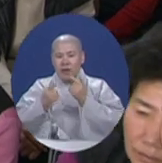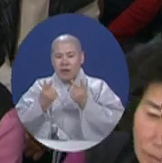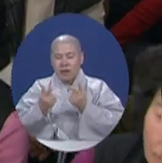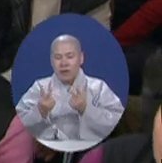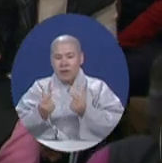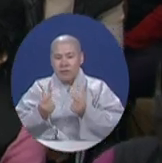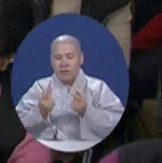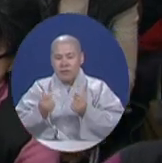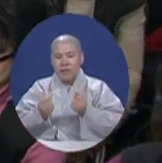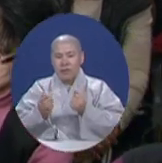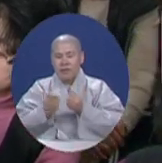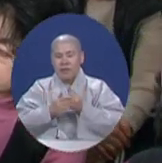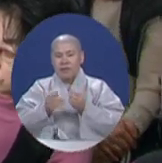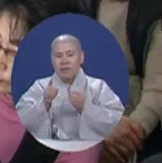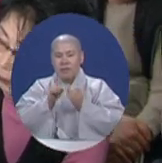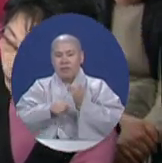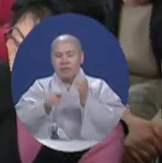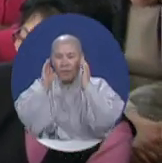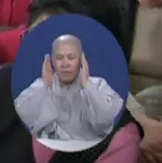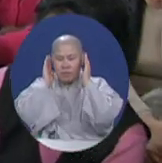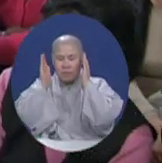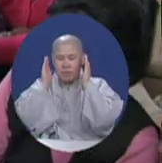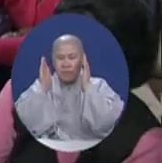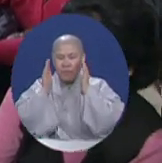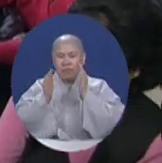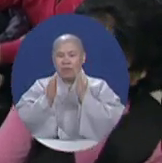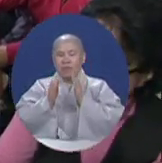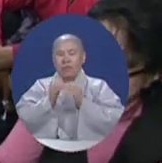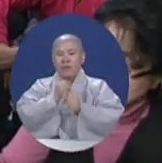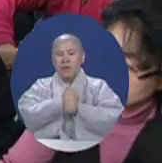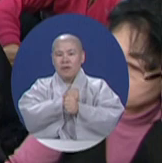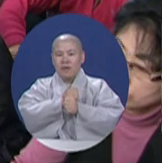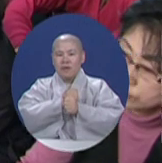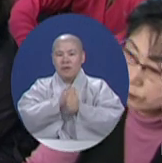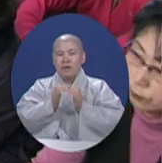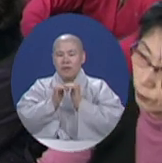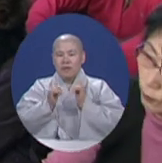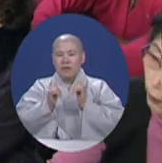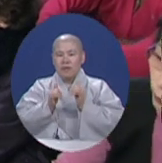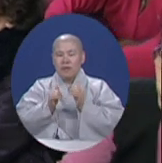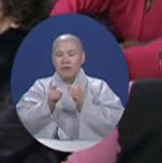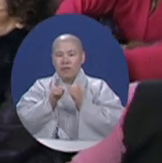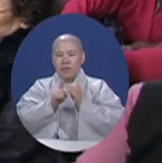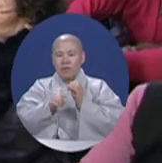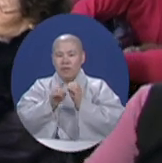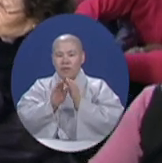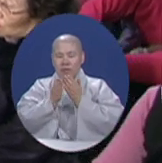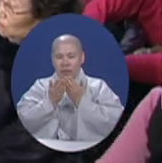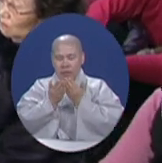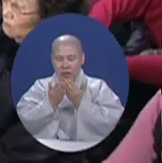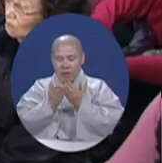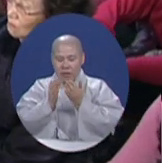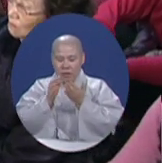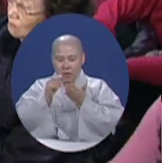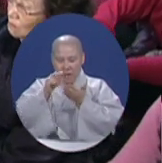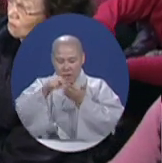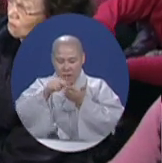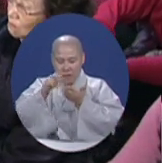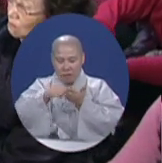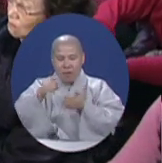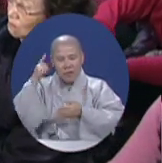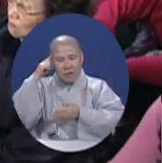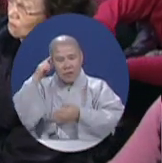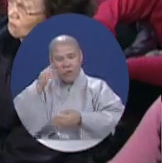근데 이제 불교 공부하는 사람들이 불교 책이나 몇 권 보고 그 생각으로 알아내려고 별별 재주를